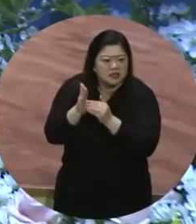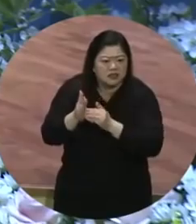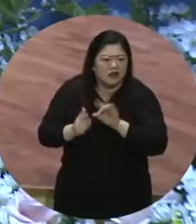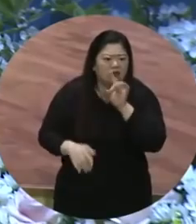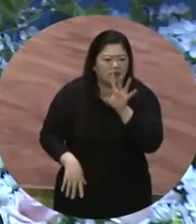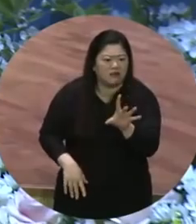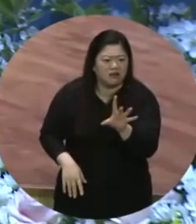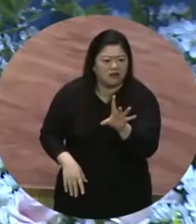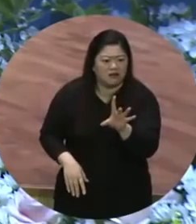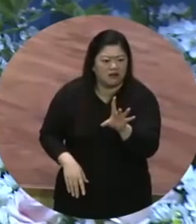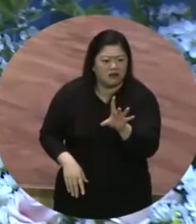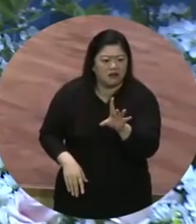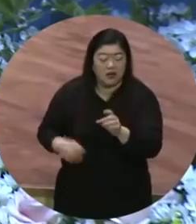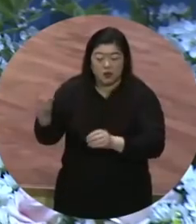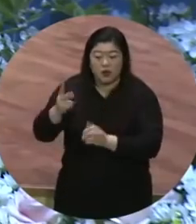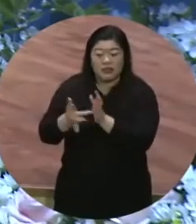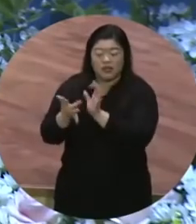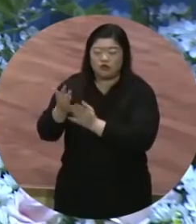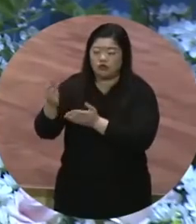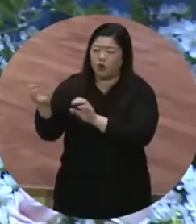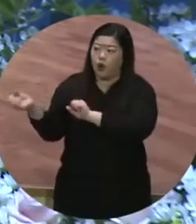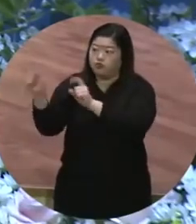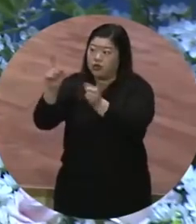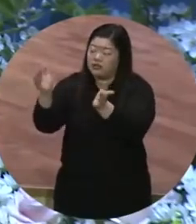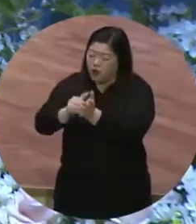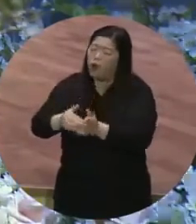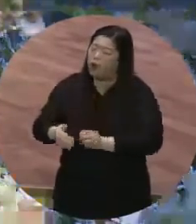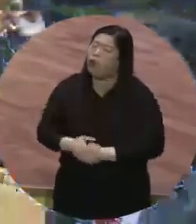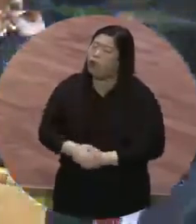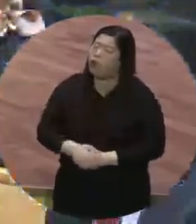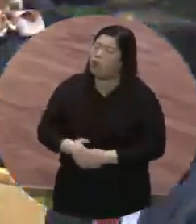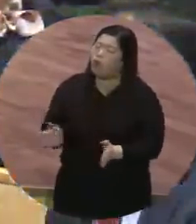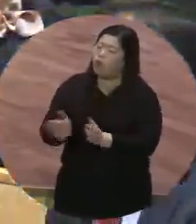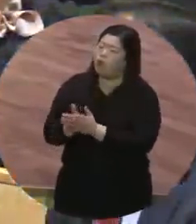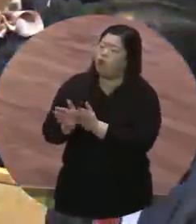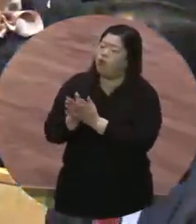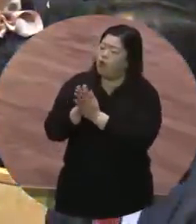예수님께서 지금 나와 함께 하신다.